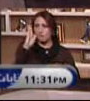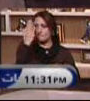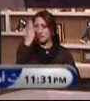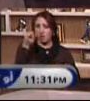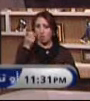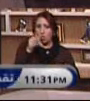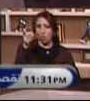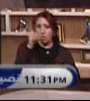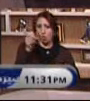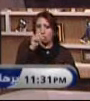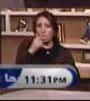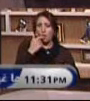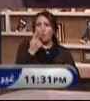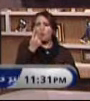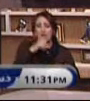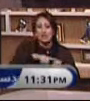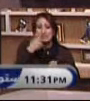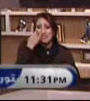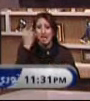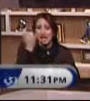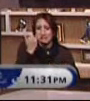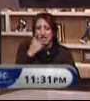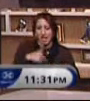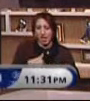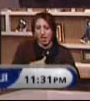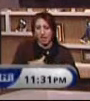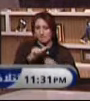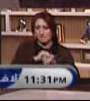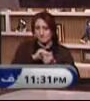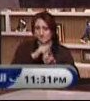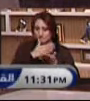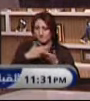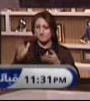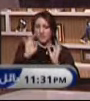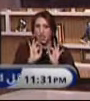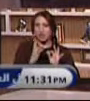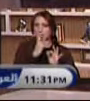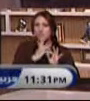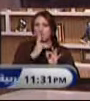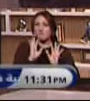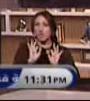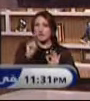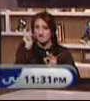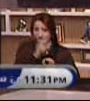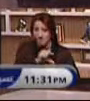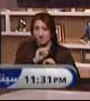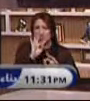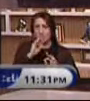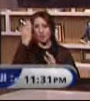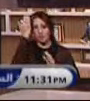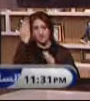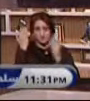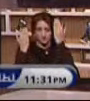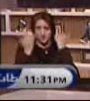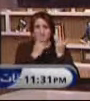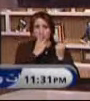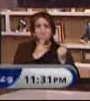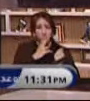قلبه، هذا صاحبك هذا يدعوني بلسانه وقلبه عند غنمه، وانا لا